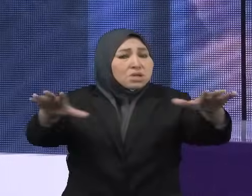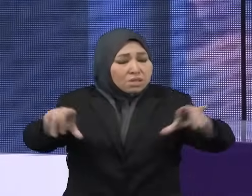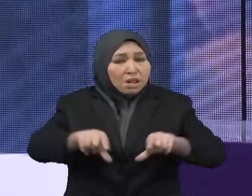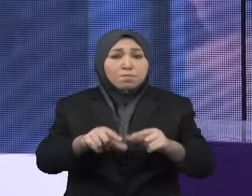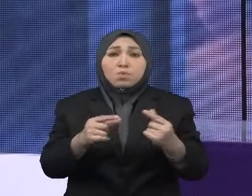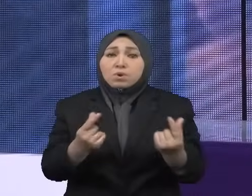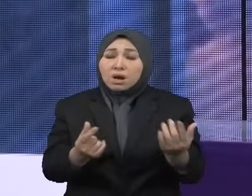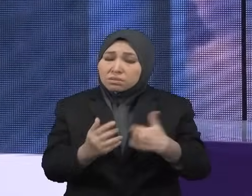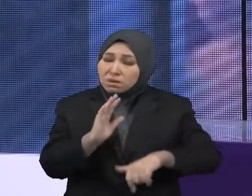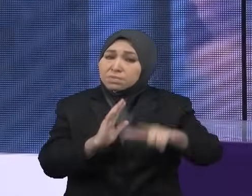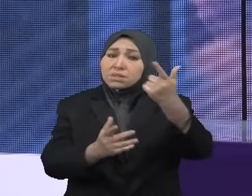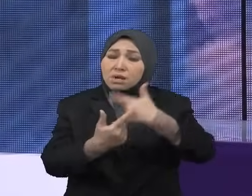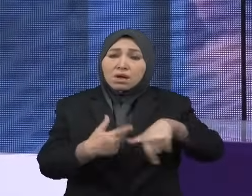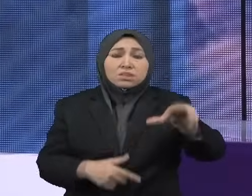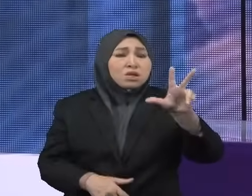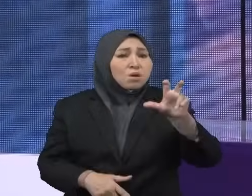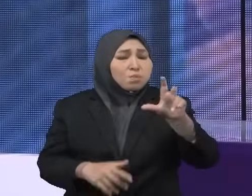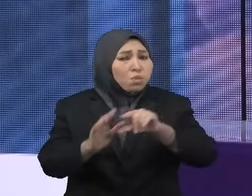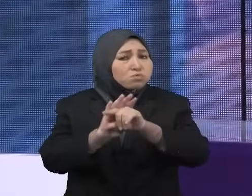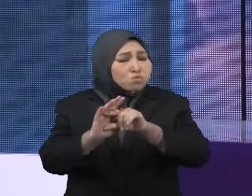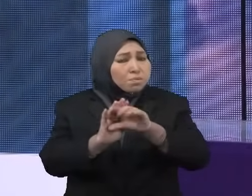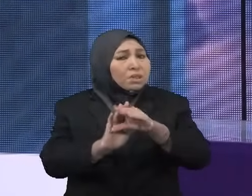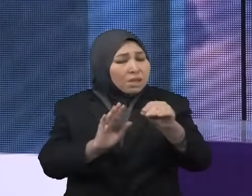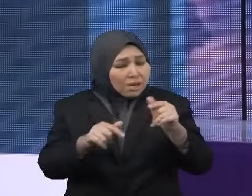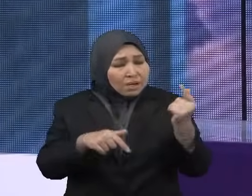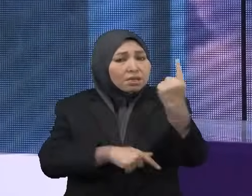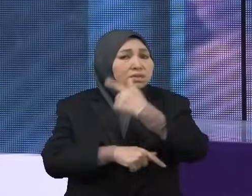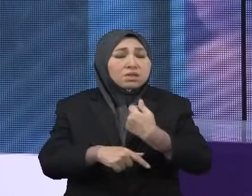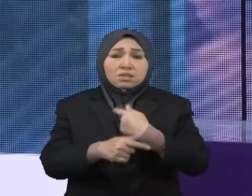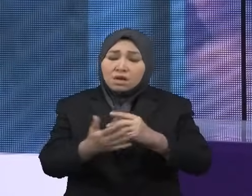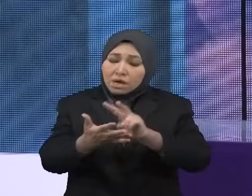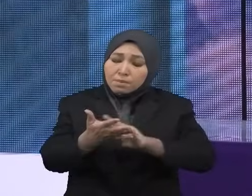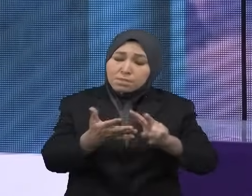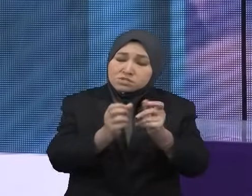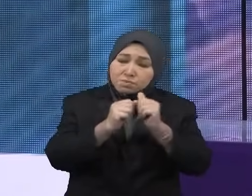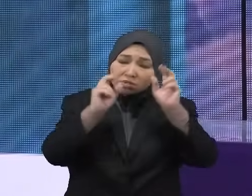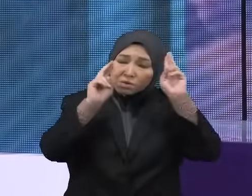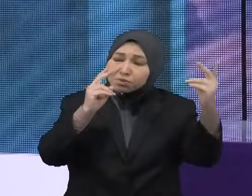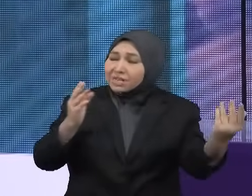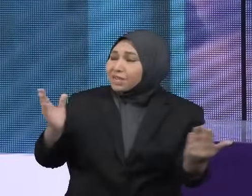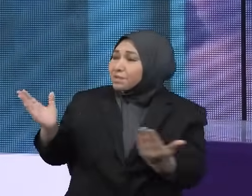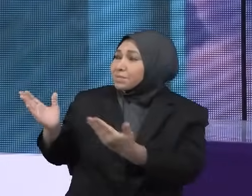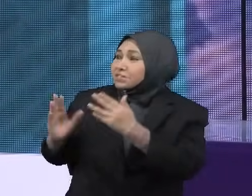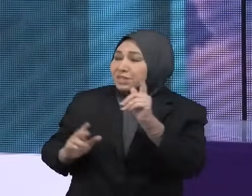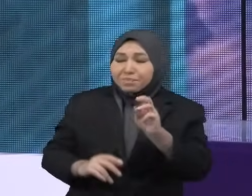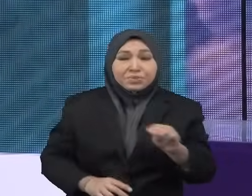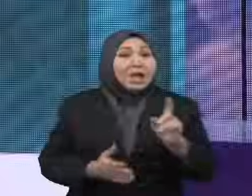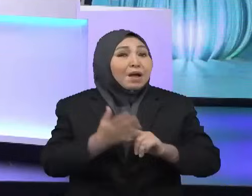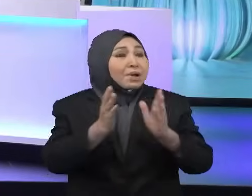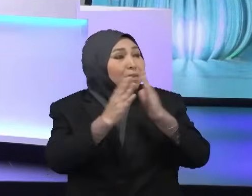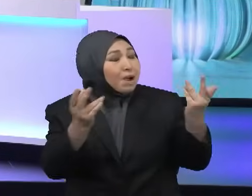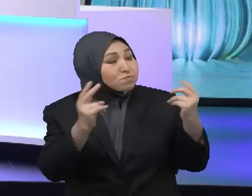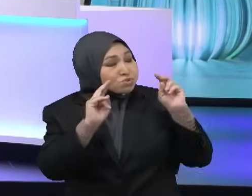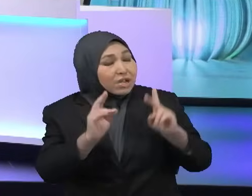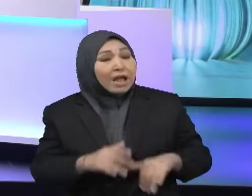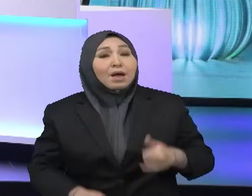Al-Quran lebih daripada 30 surah. Dan pada hari ini kita akan membaca bersama Al-Fadhil Ustaz Tirmizi Ali. Apa khabar Ustaz? Baik,